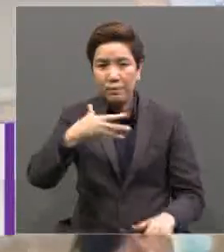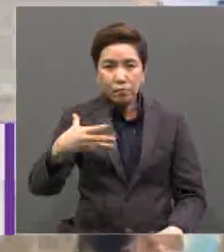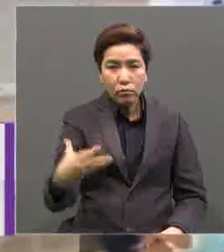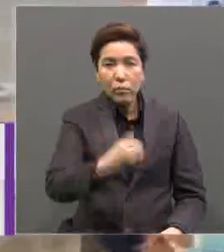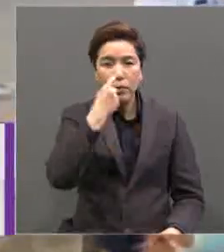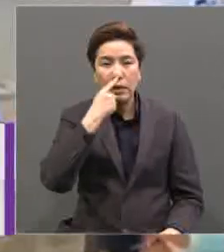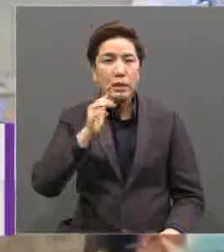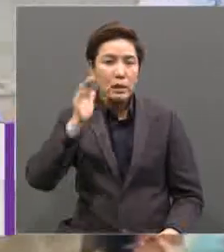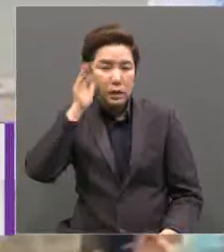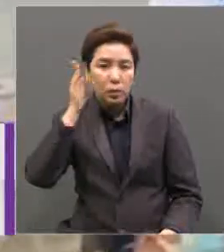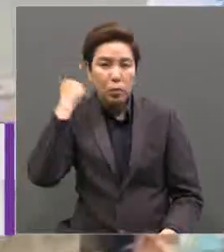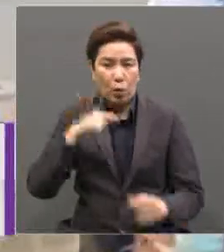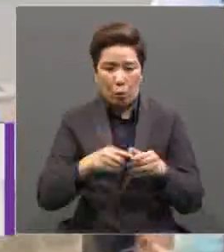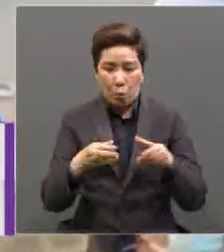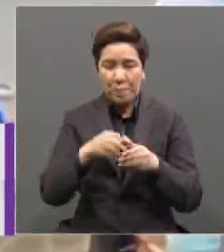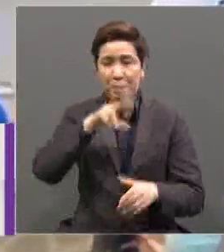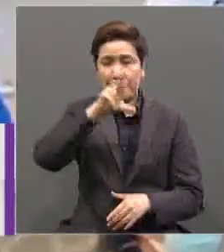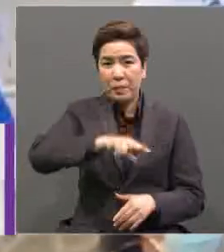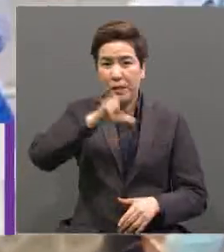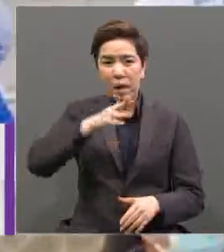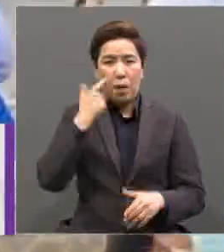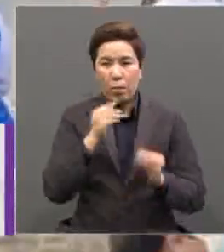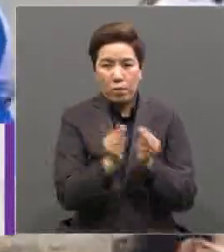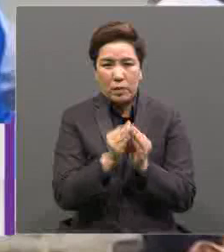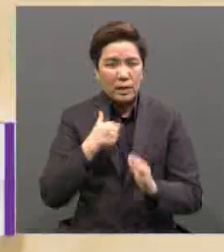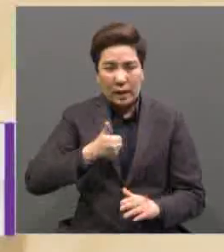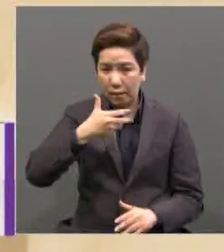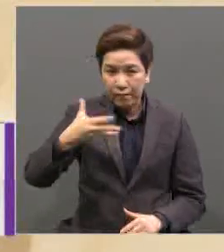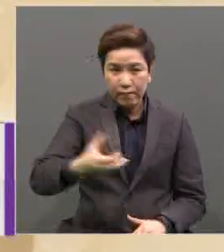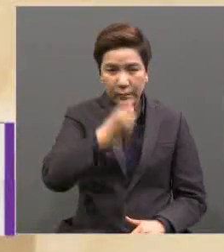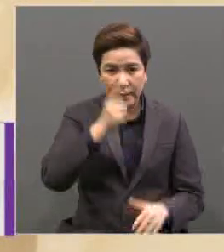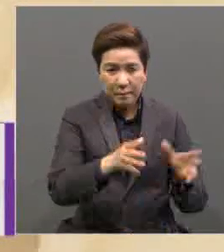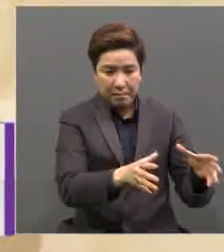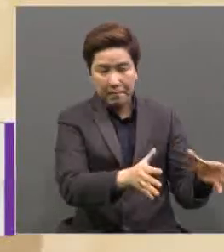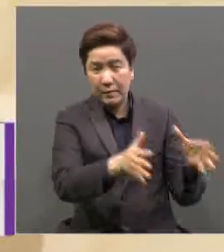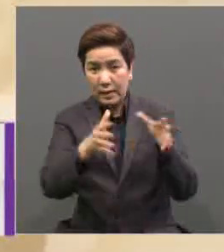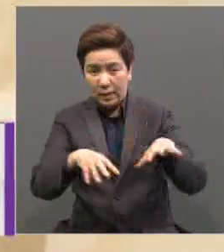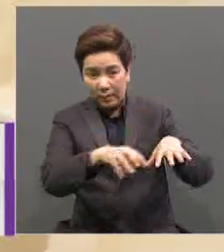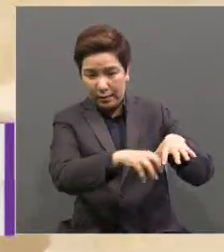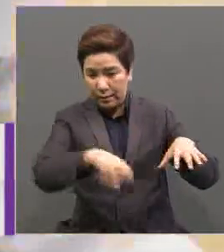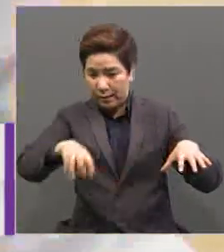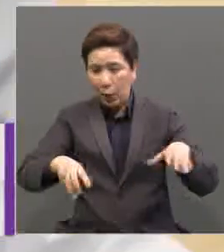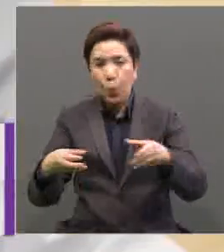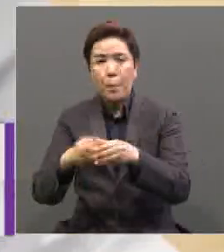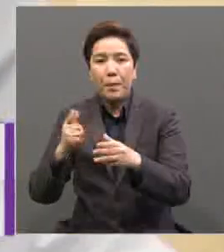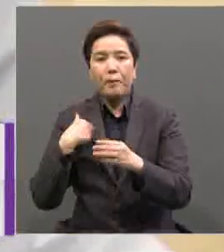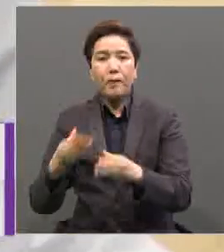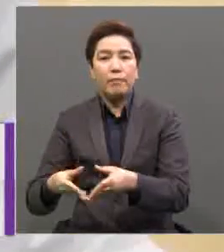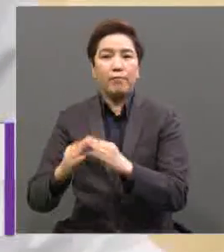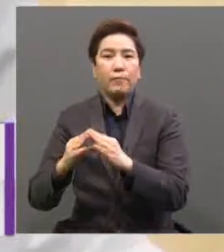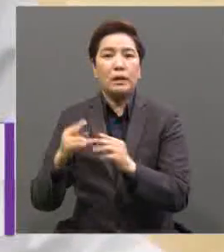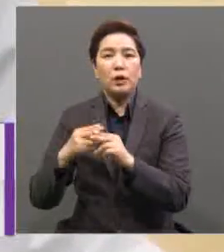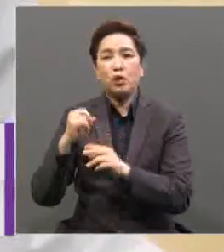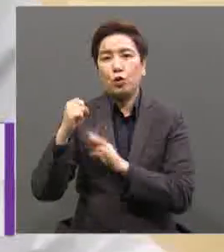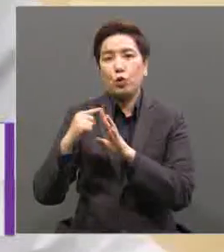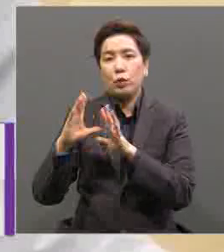ตจากความเชื่อมั่นความเป็นพรรคเพื่อไทยและแลนด์สไลด์ที่จะได้มาส่วนบ้านใหม่ค่ะพรรครวมไทยสร้างชาตินำทีมโดยนายสุช